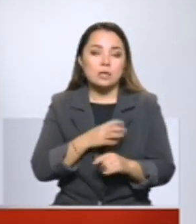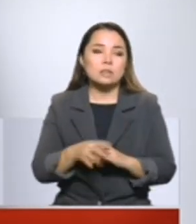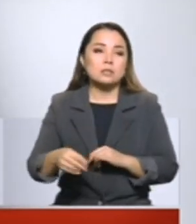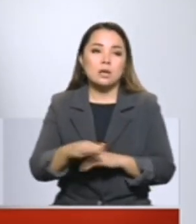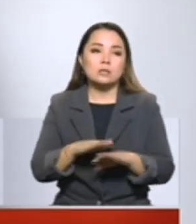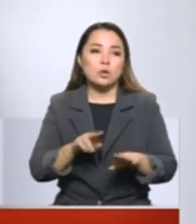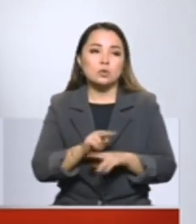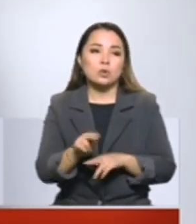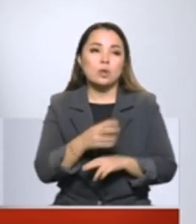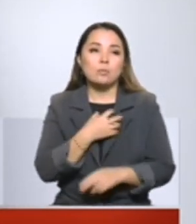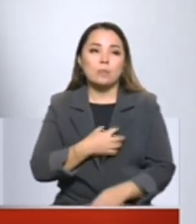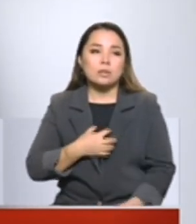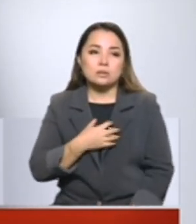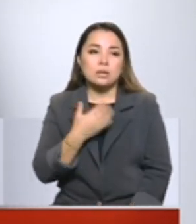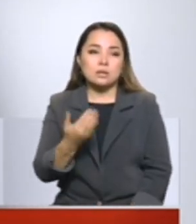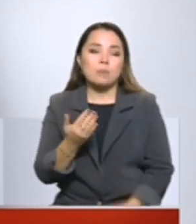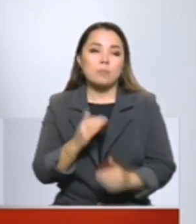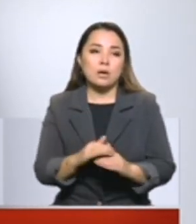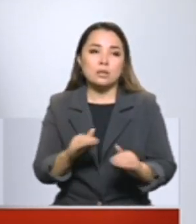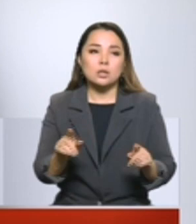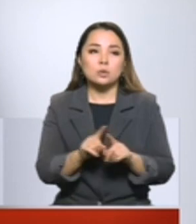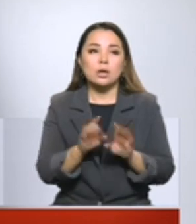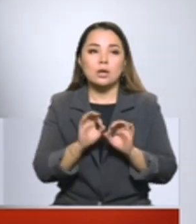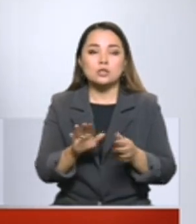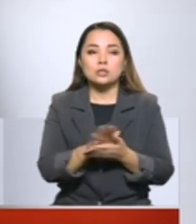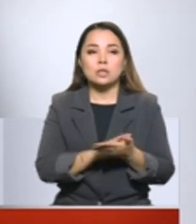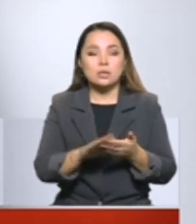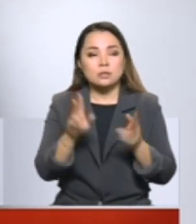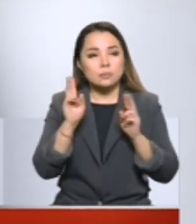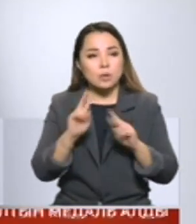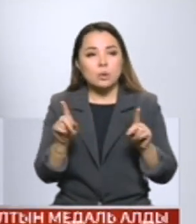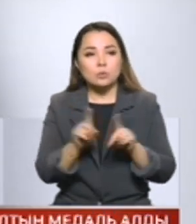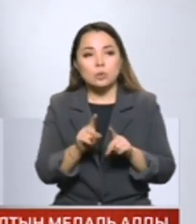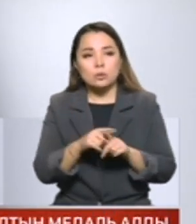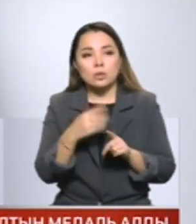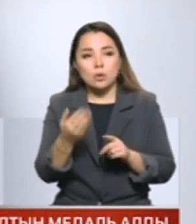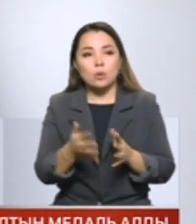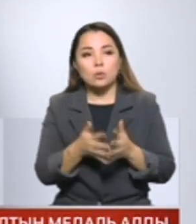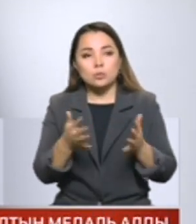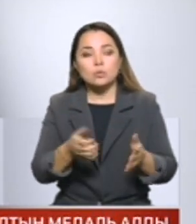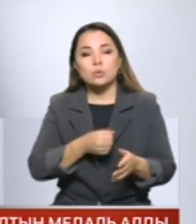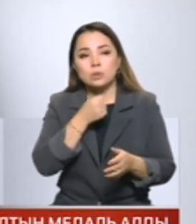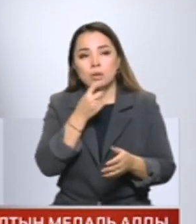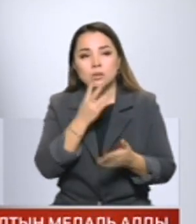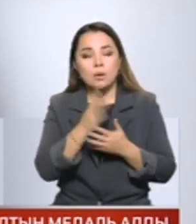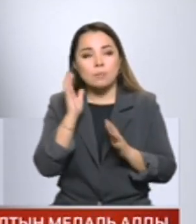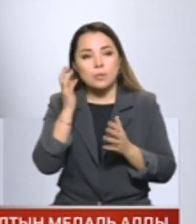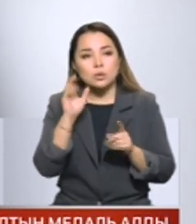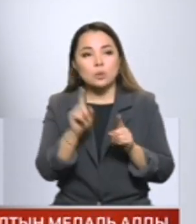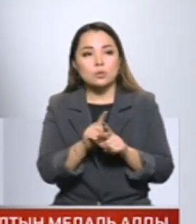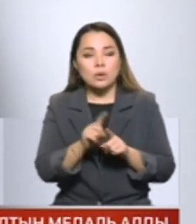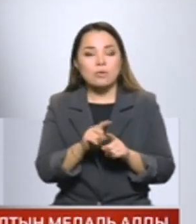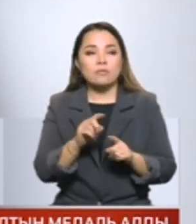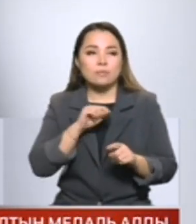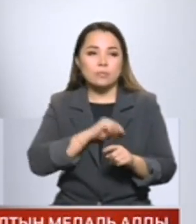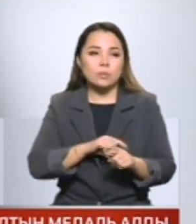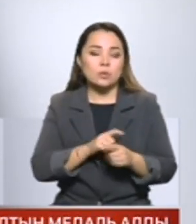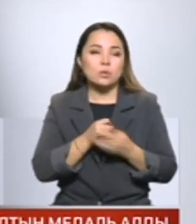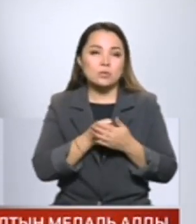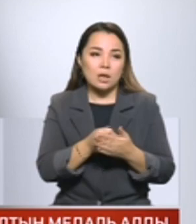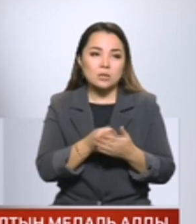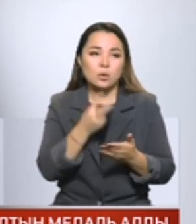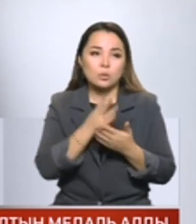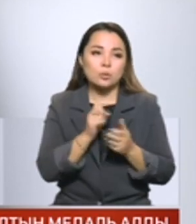аспектілер үйретілу маңызды. Ал бала бұл айтылғандардың ешбірін білмесе, онда үлкен ортаға түскенде психологиялық және физикалық қысым